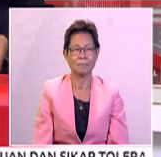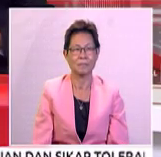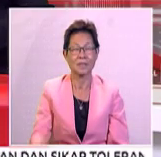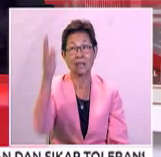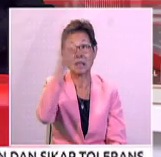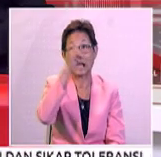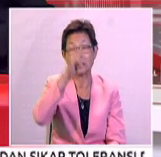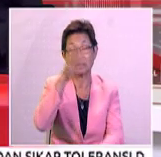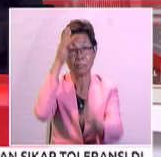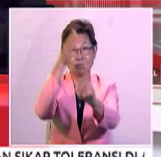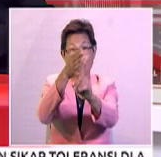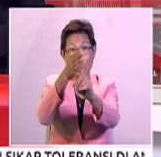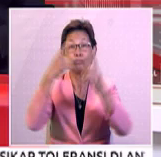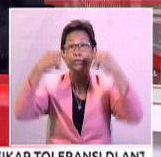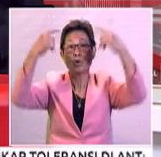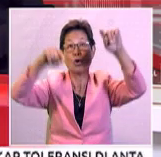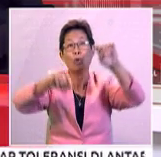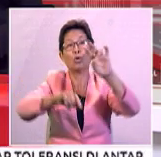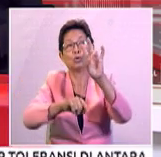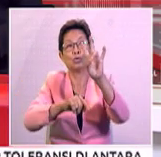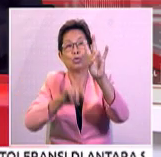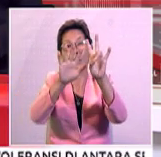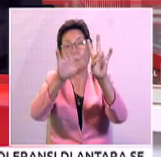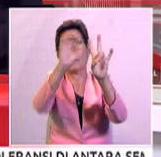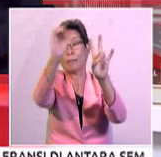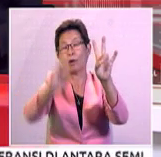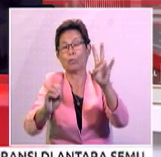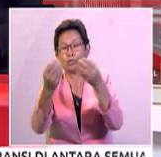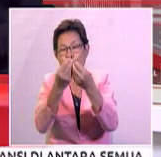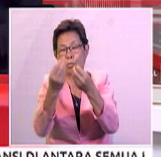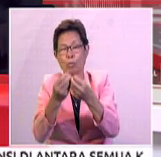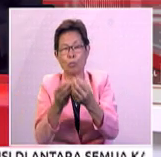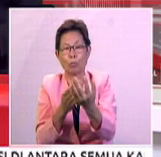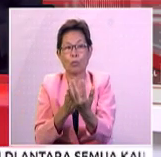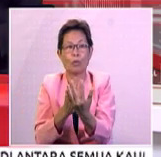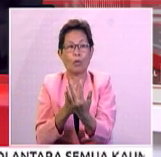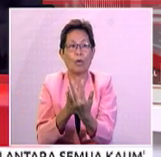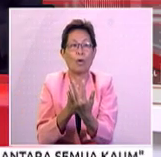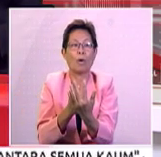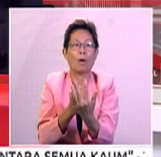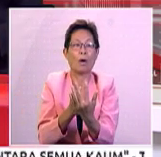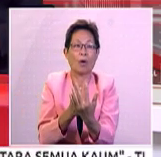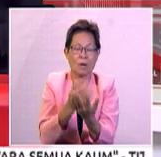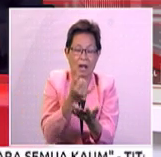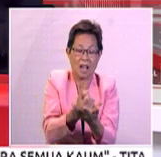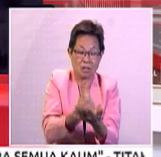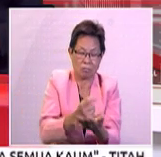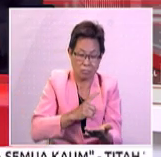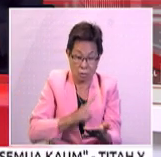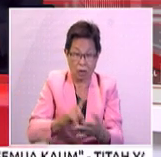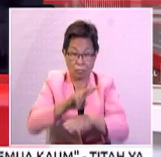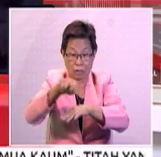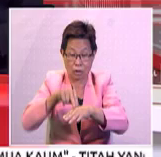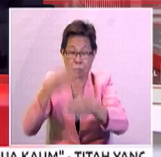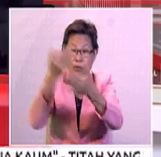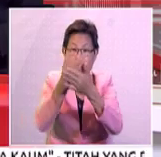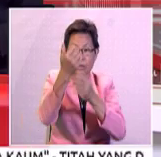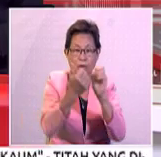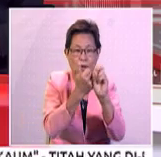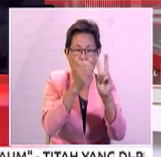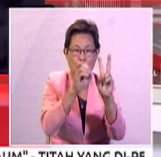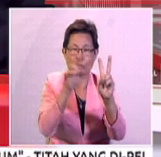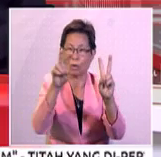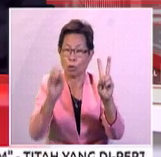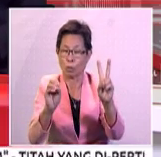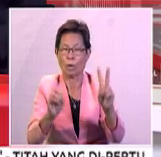Kerajaan menyasarkan untuk mencapai 75% kadar penembusan insurans takaful nasional menjelang tahun